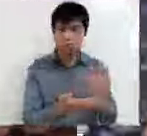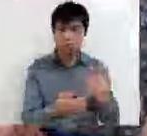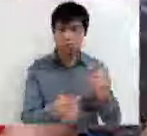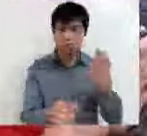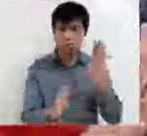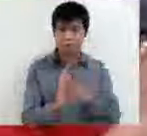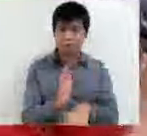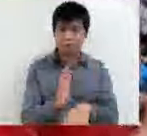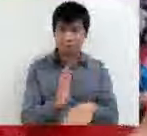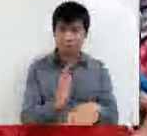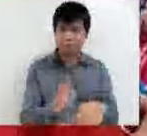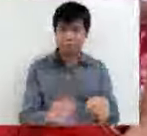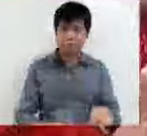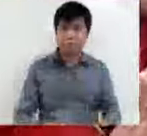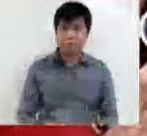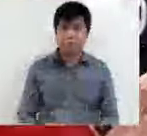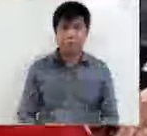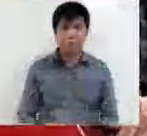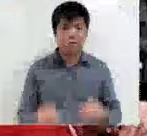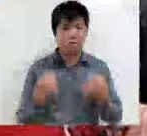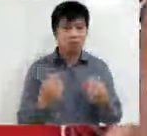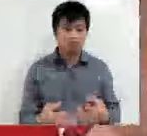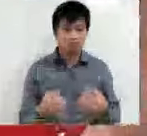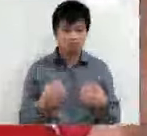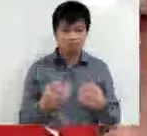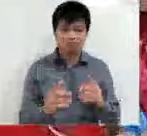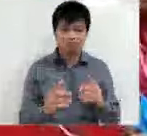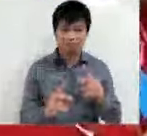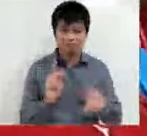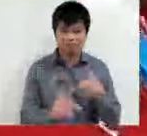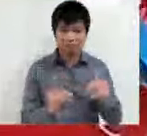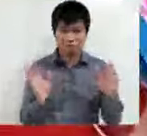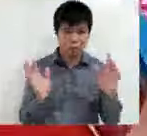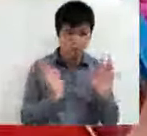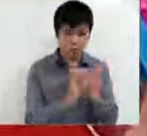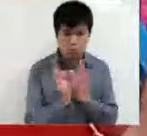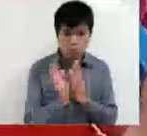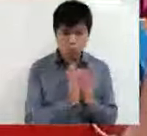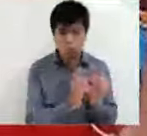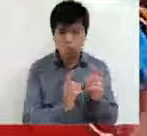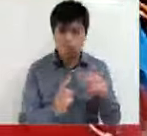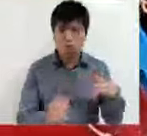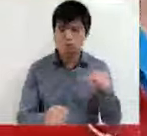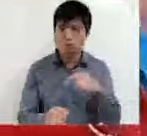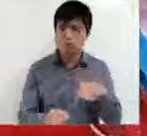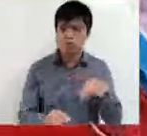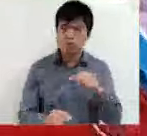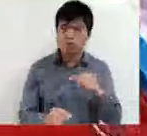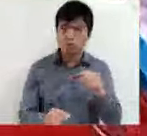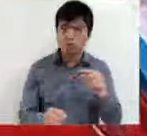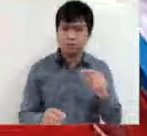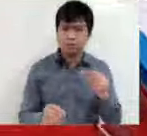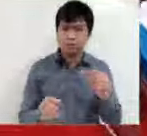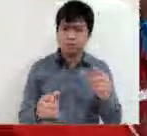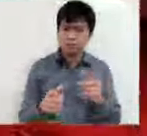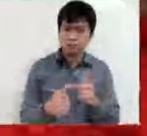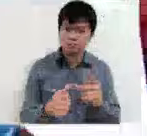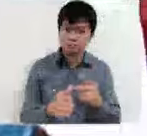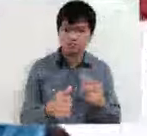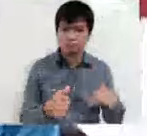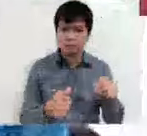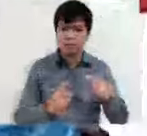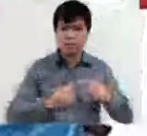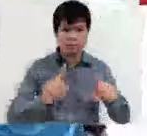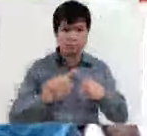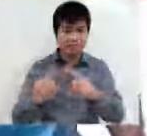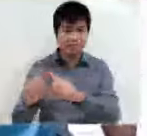of people, really crowded, little bit chaotic, but a good variety of different stuff.